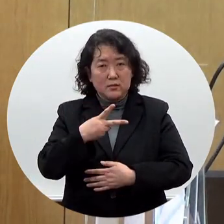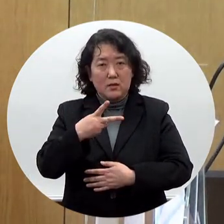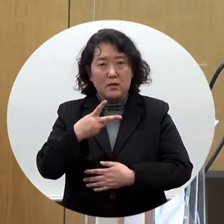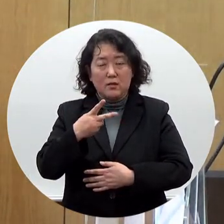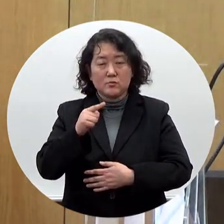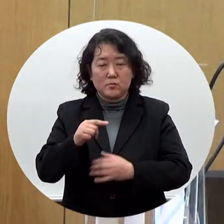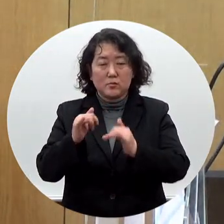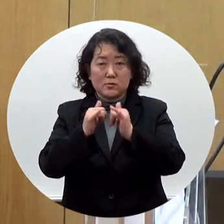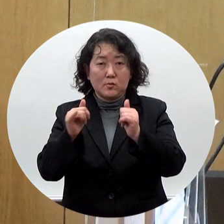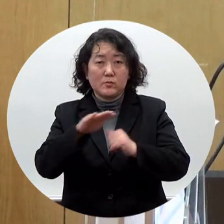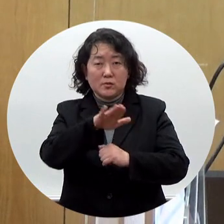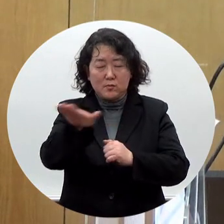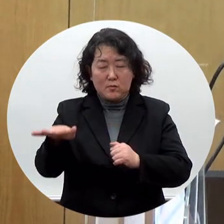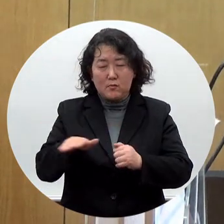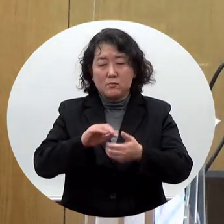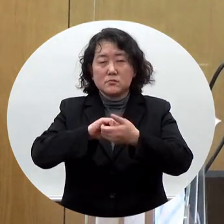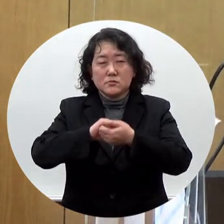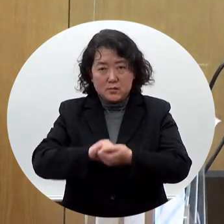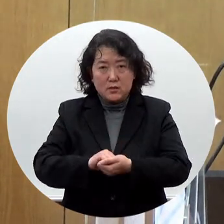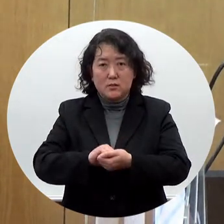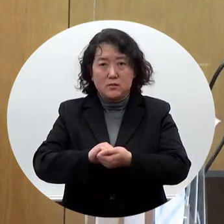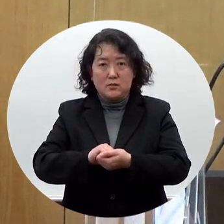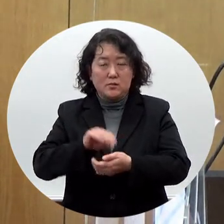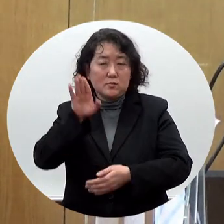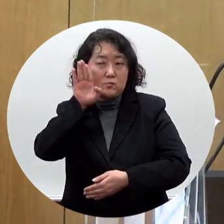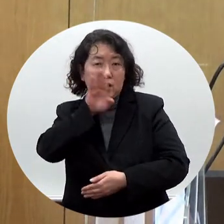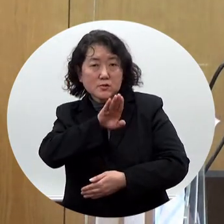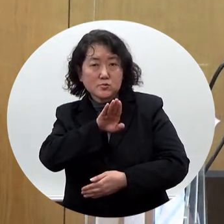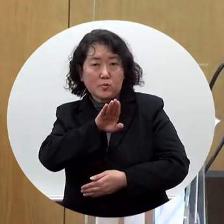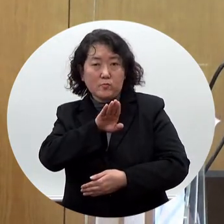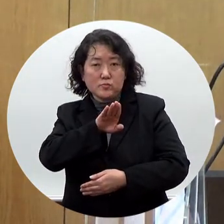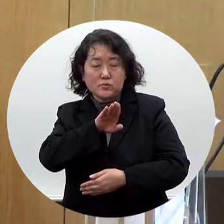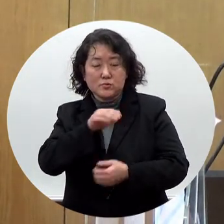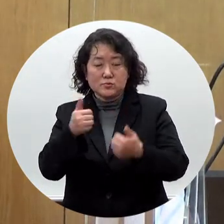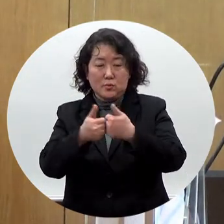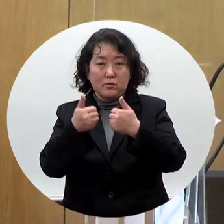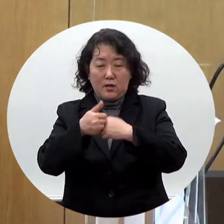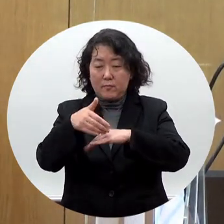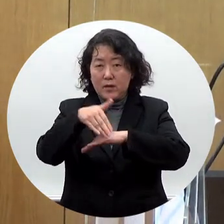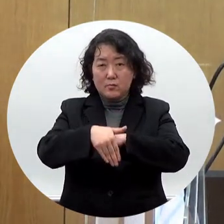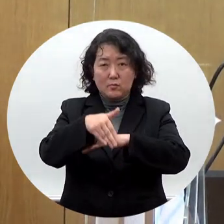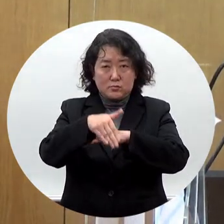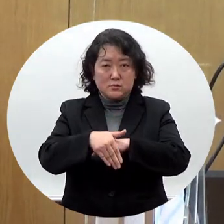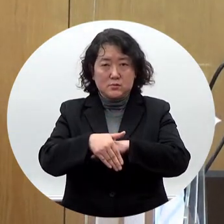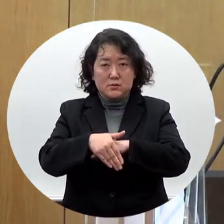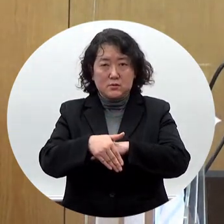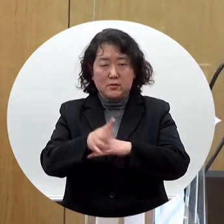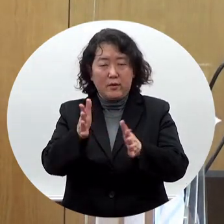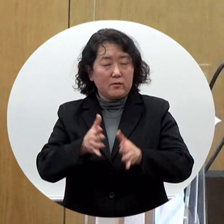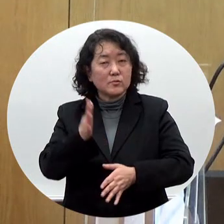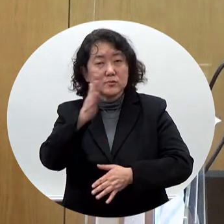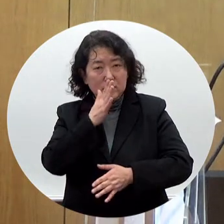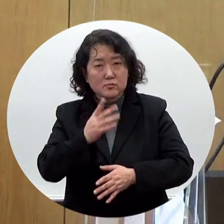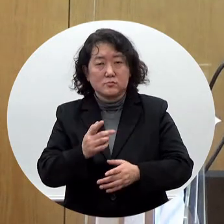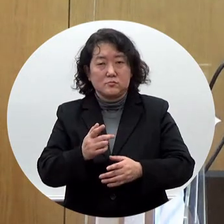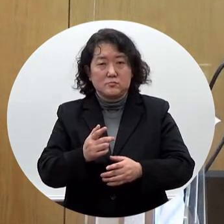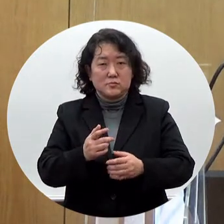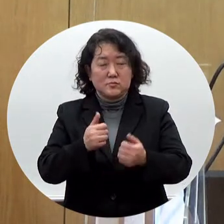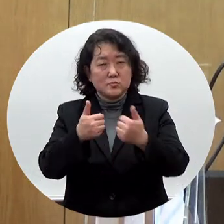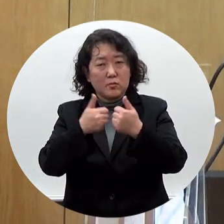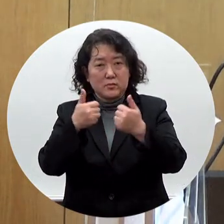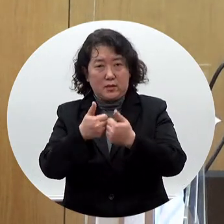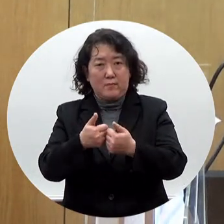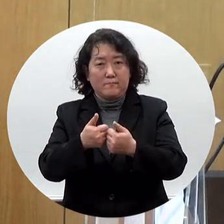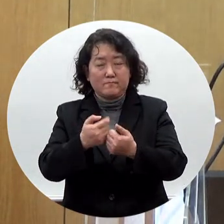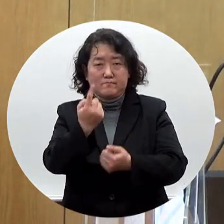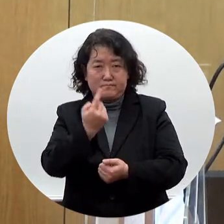方々には、ぜひこのワンストップの相談窓口をお気軽にご利用いただきますようにお願いを